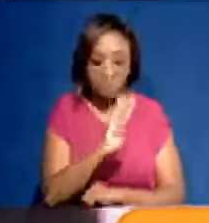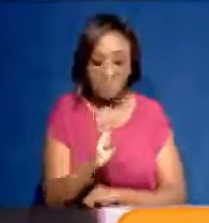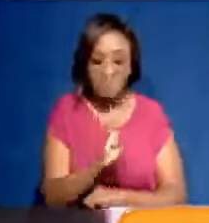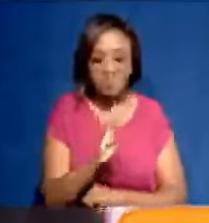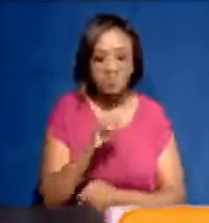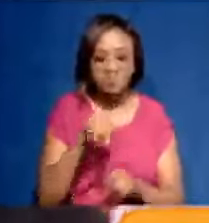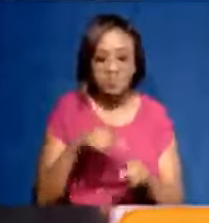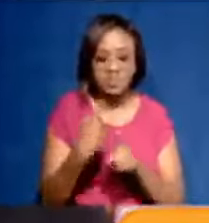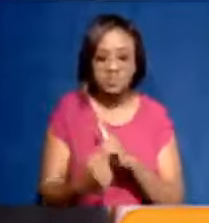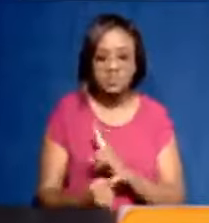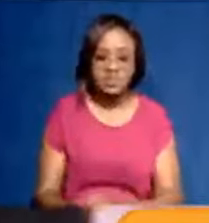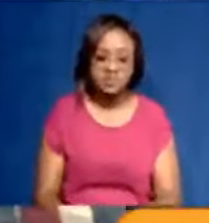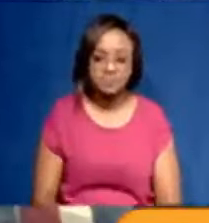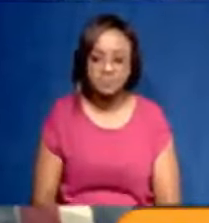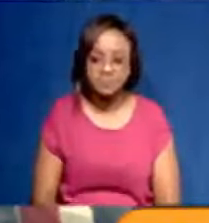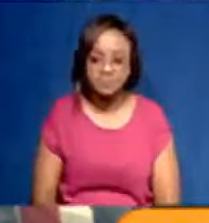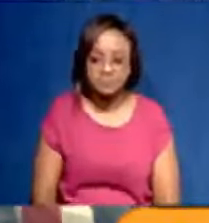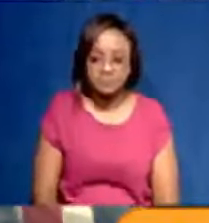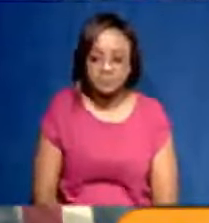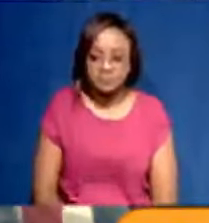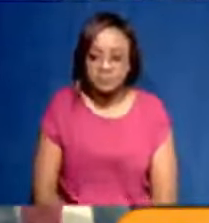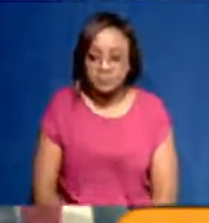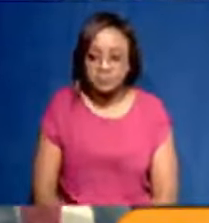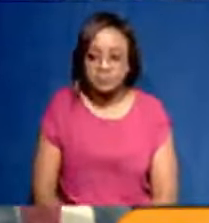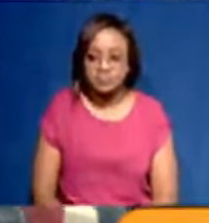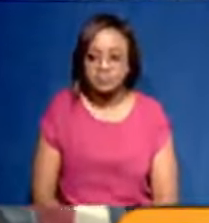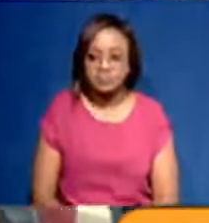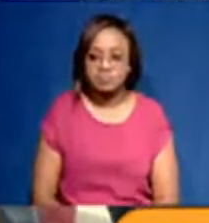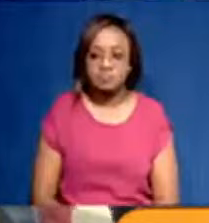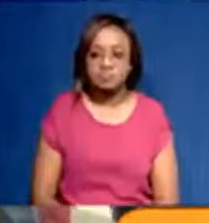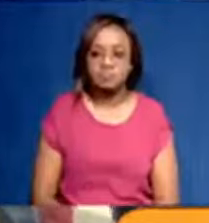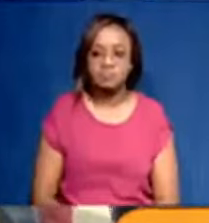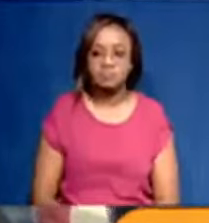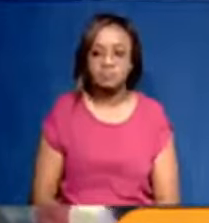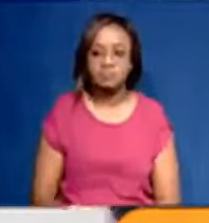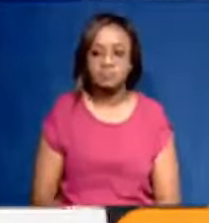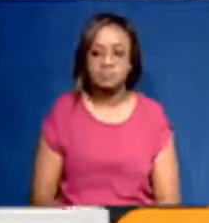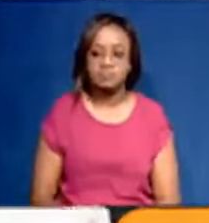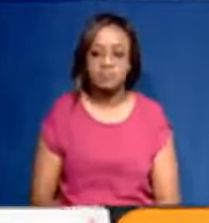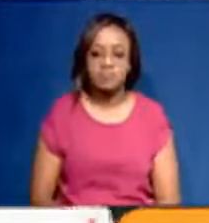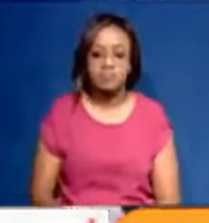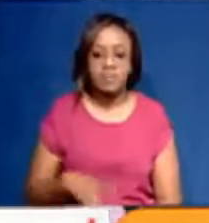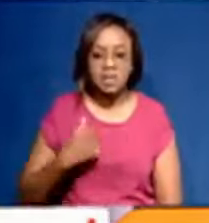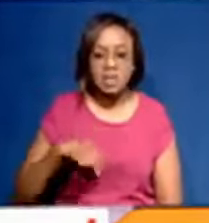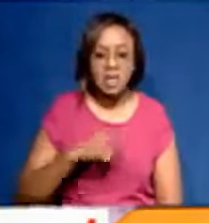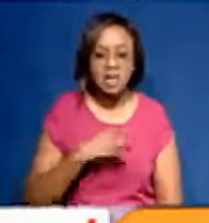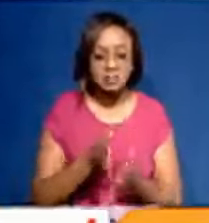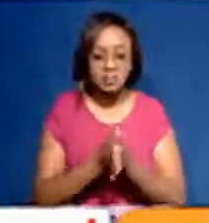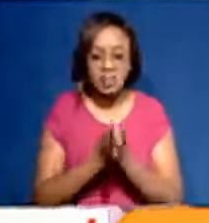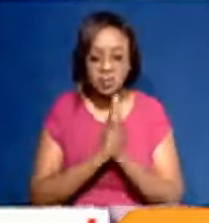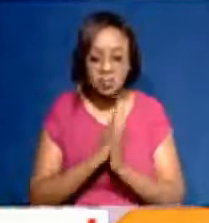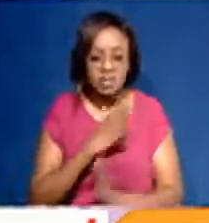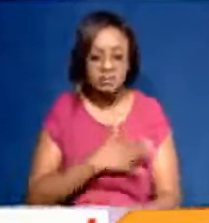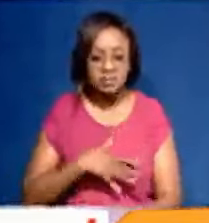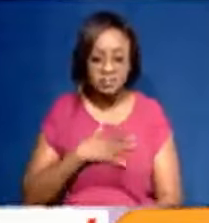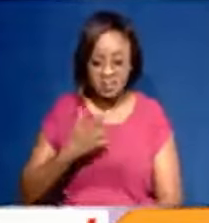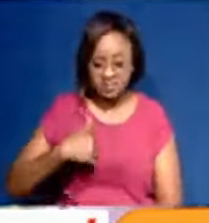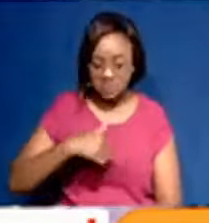katika mwaka huu wa fedha. Tunapendekeza na tunaitisha na tunasema kama counties